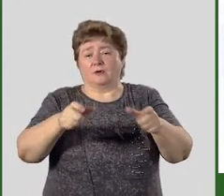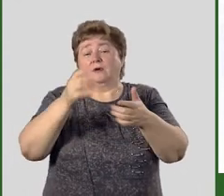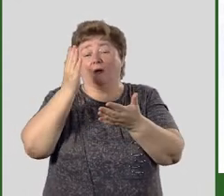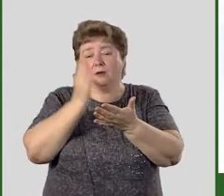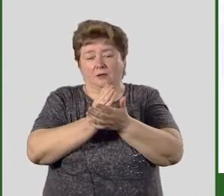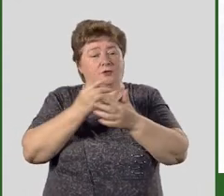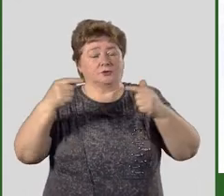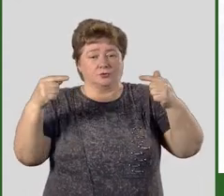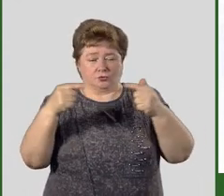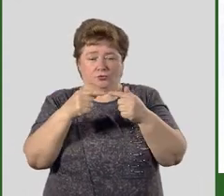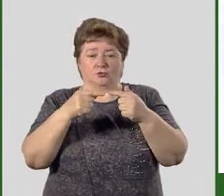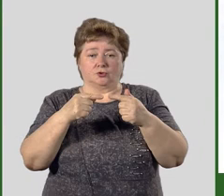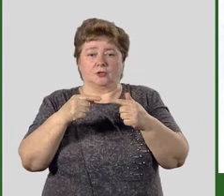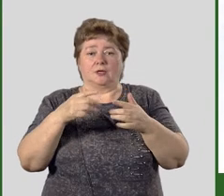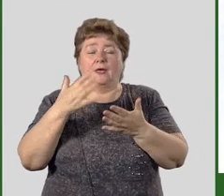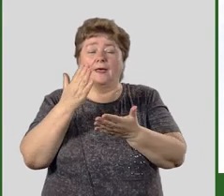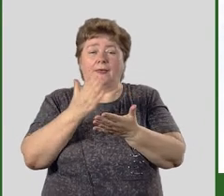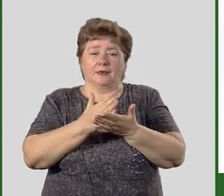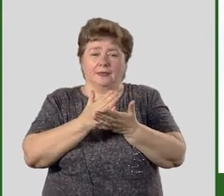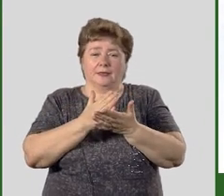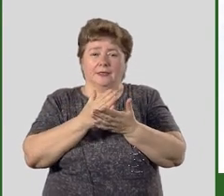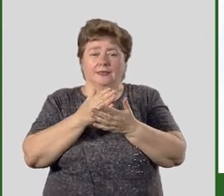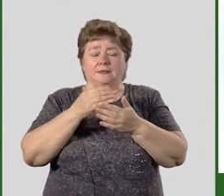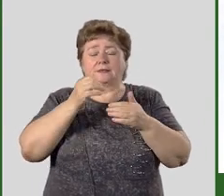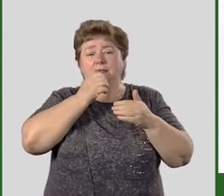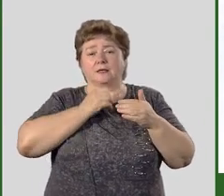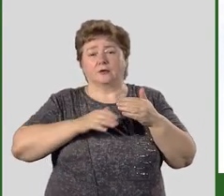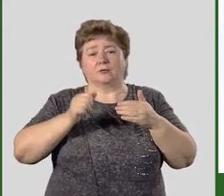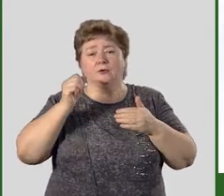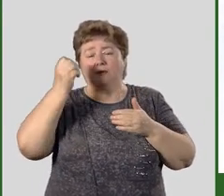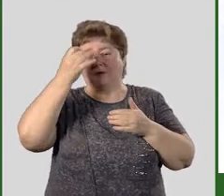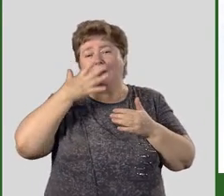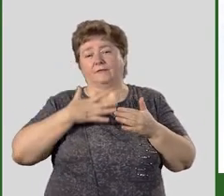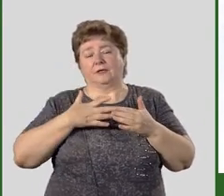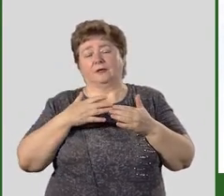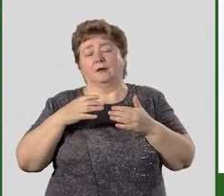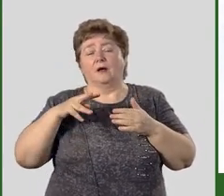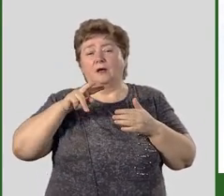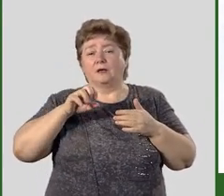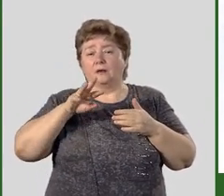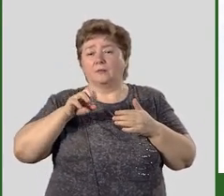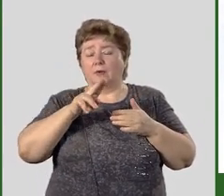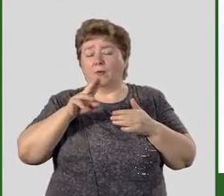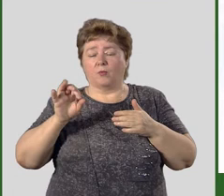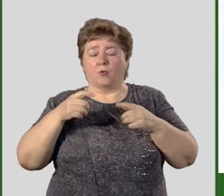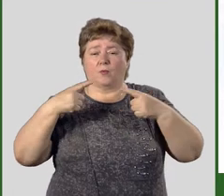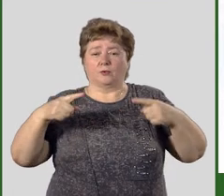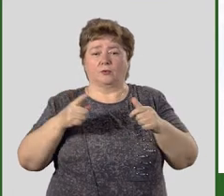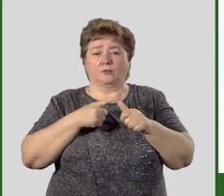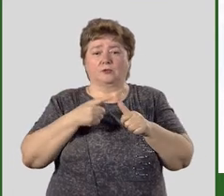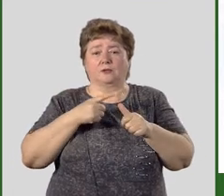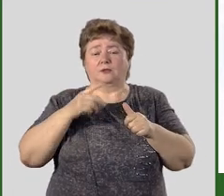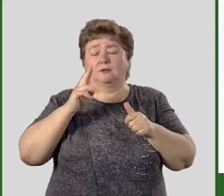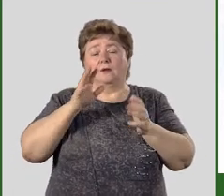деле существует. И находится она на юге Африки. Лимпопо иначе